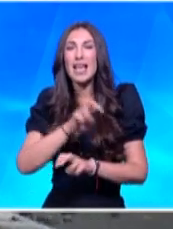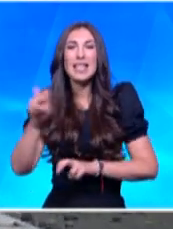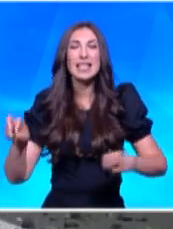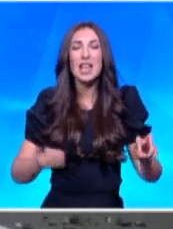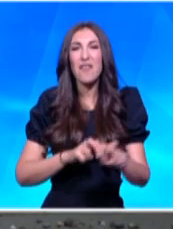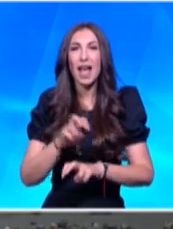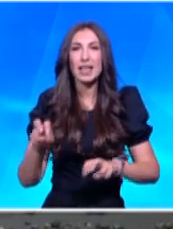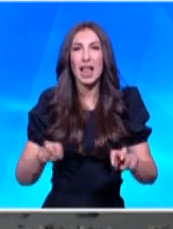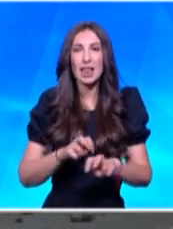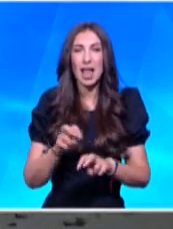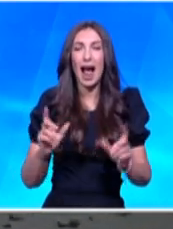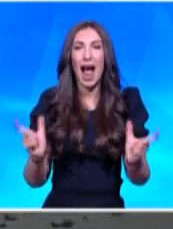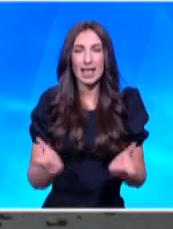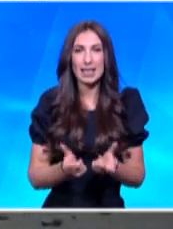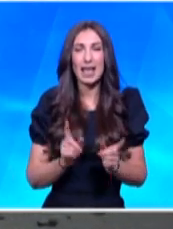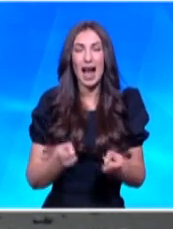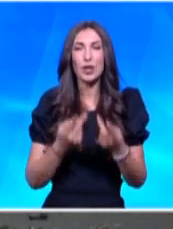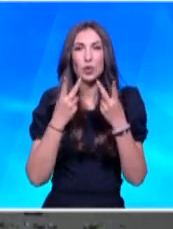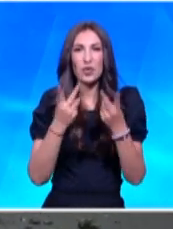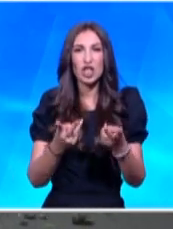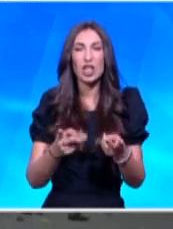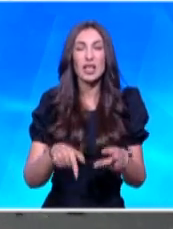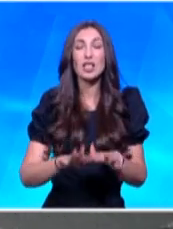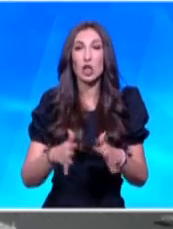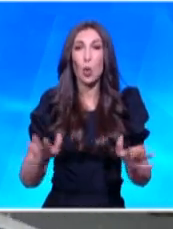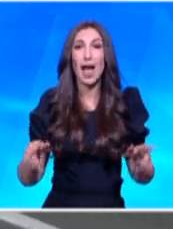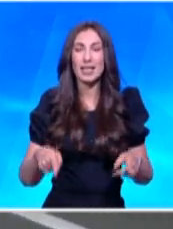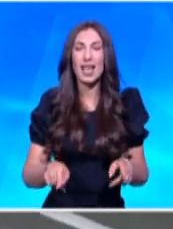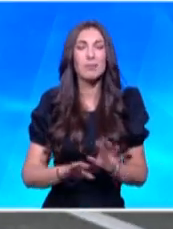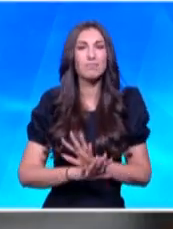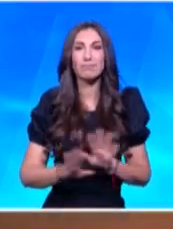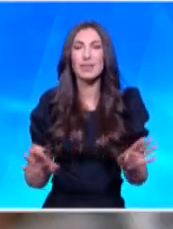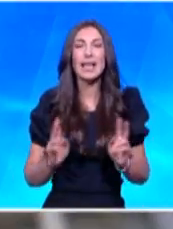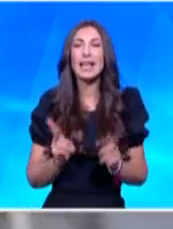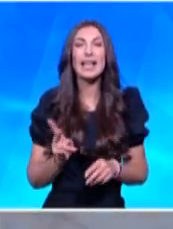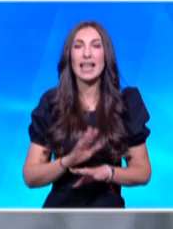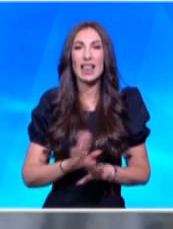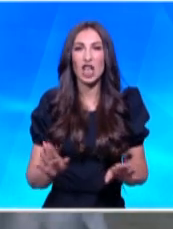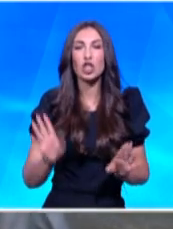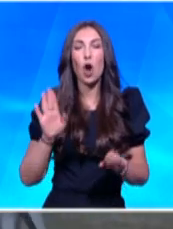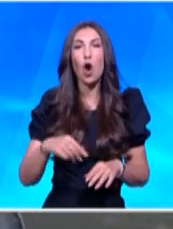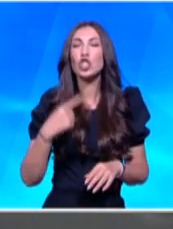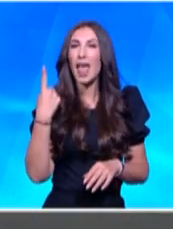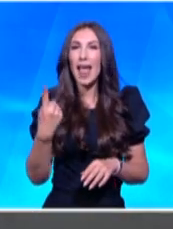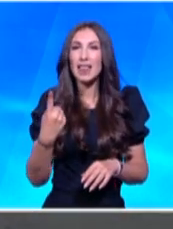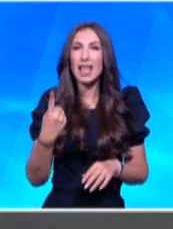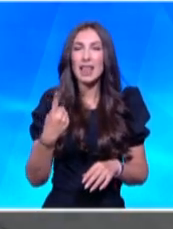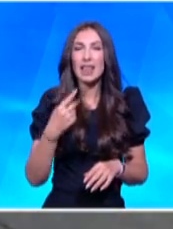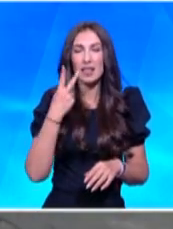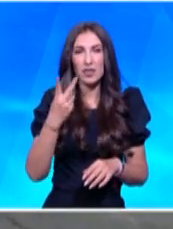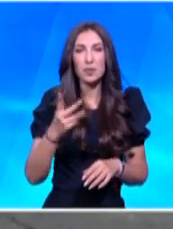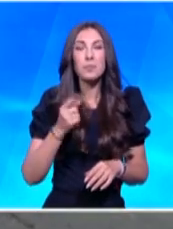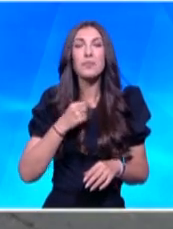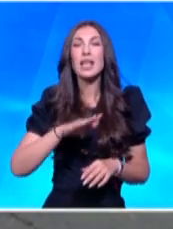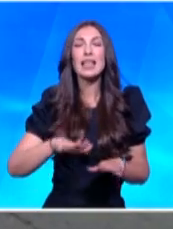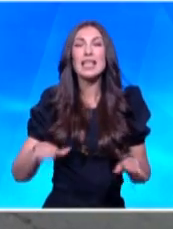издирвателна операция. Както може да видите, ситуацията тук е критична и към още един сюжет, който следим през целия ден. Децата пък